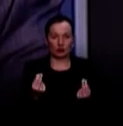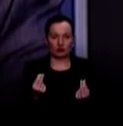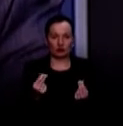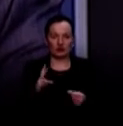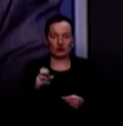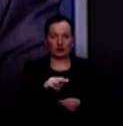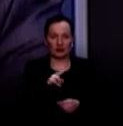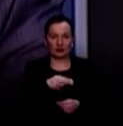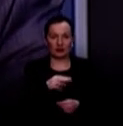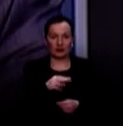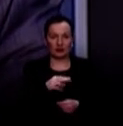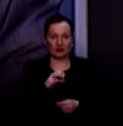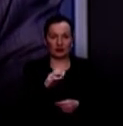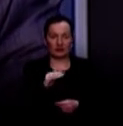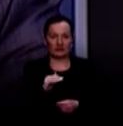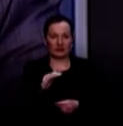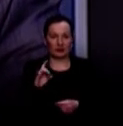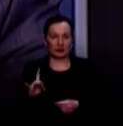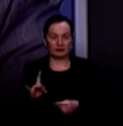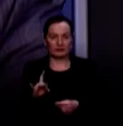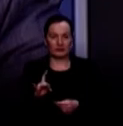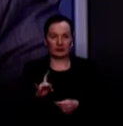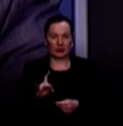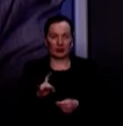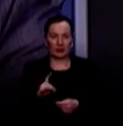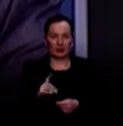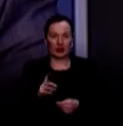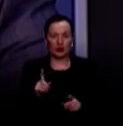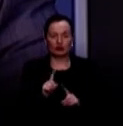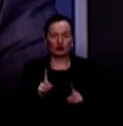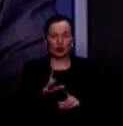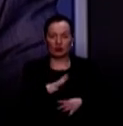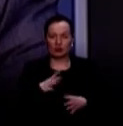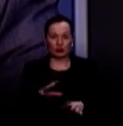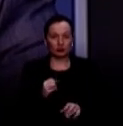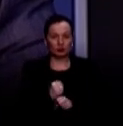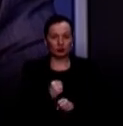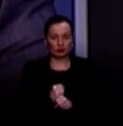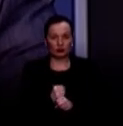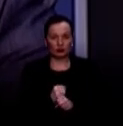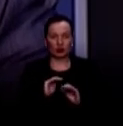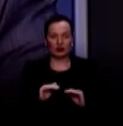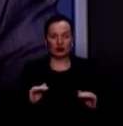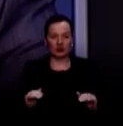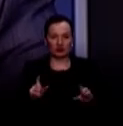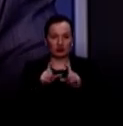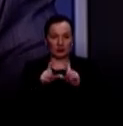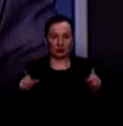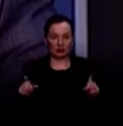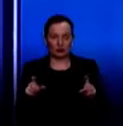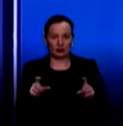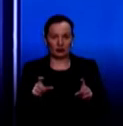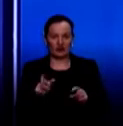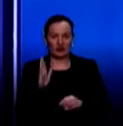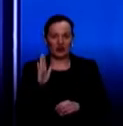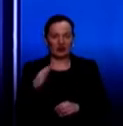ДФР. Ну, от із незробленого я пам'ятаю недобудований дитячий садочок в Великих Сорочинцях, наприклад, угу. Там він такий знаходиться